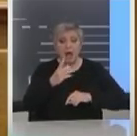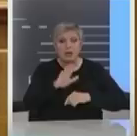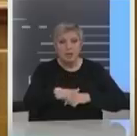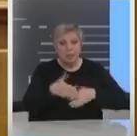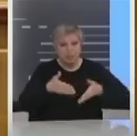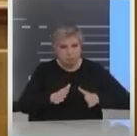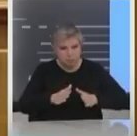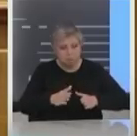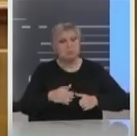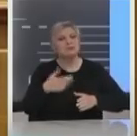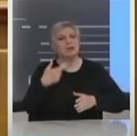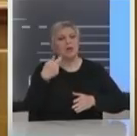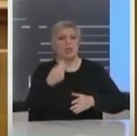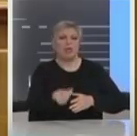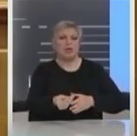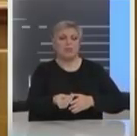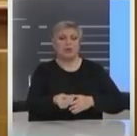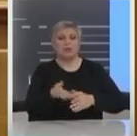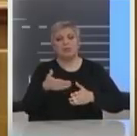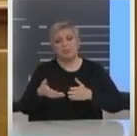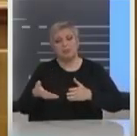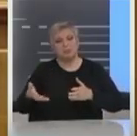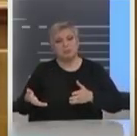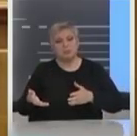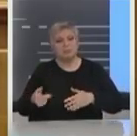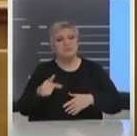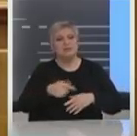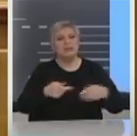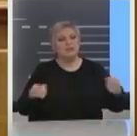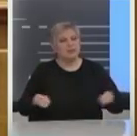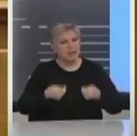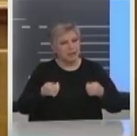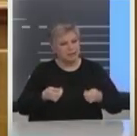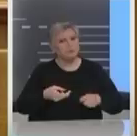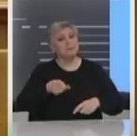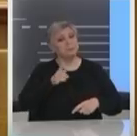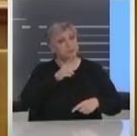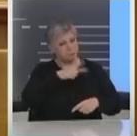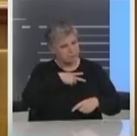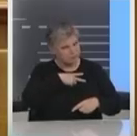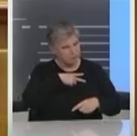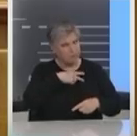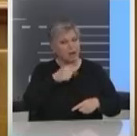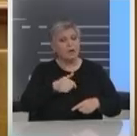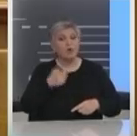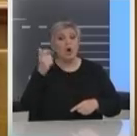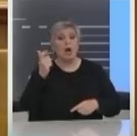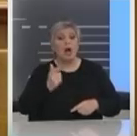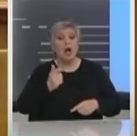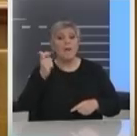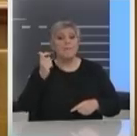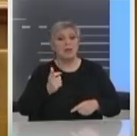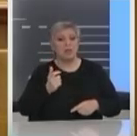κάνατε? Κάνατε ένα πρώτο σωστό βήμα και ορθά δίνετε επιδόματα